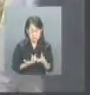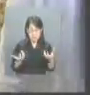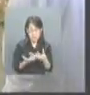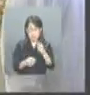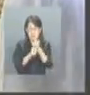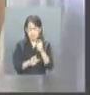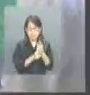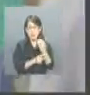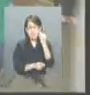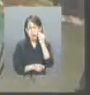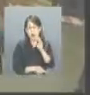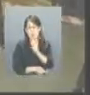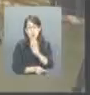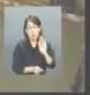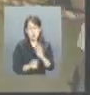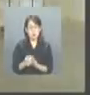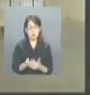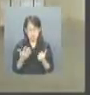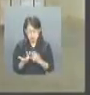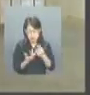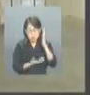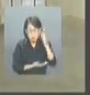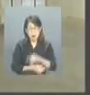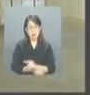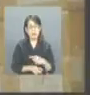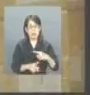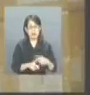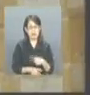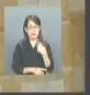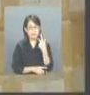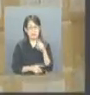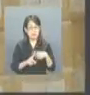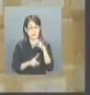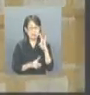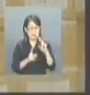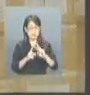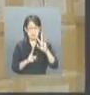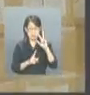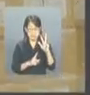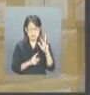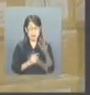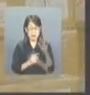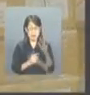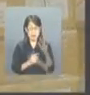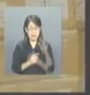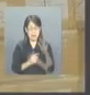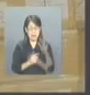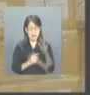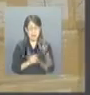มีชื่ออยู่เพื่อที่จะนับรวมกันในวันอาทิตย์ที่3กรกฎาคมหลังปิดหีบเลือกตั้งพร้อม